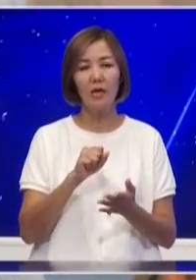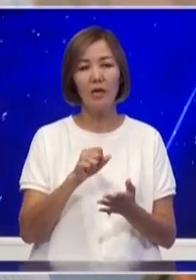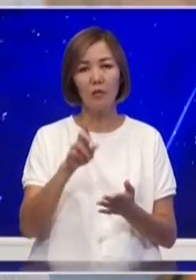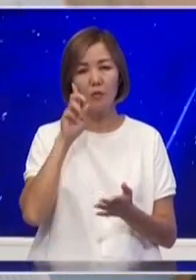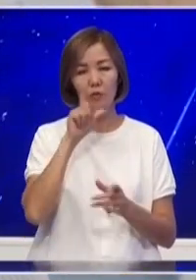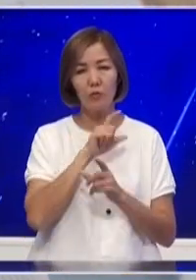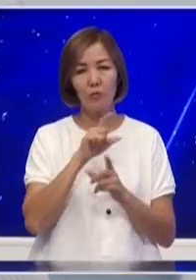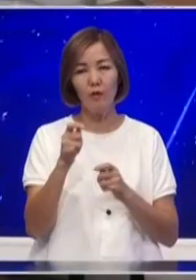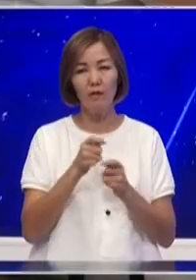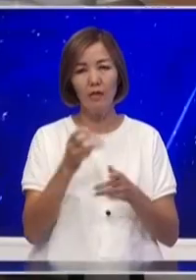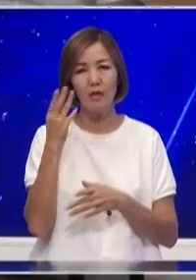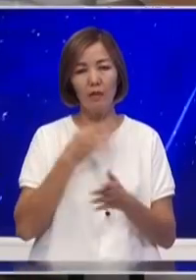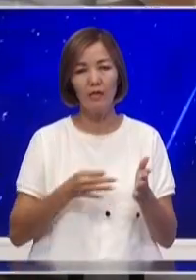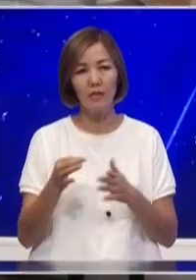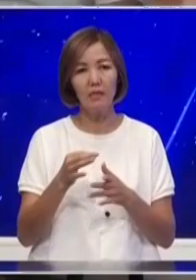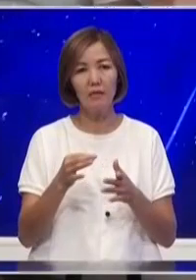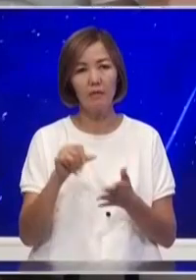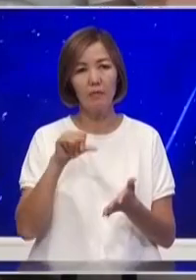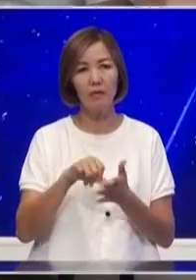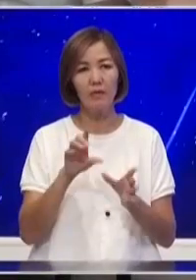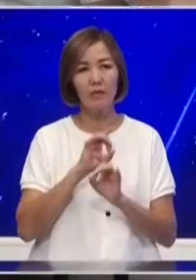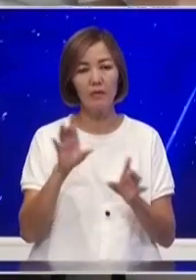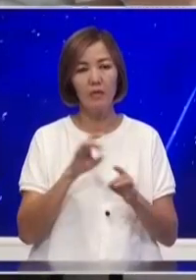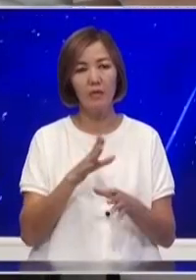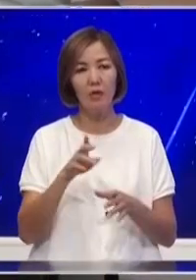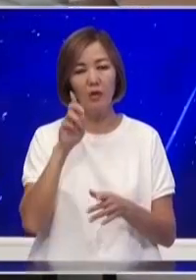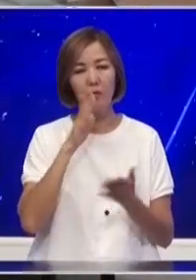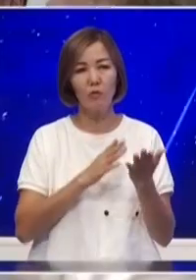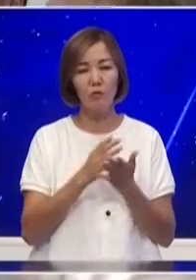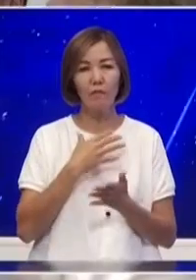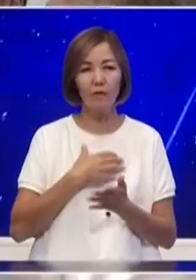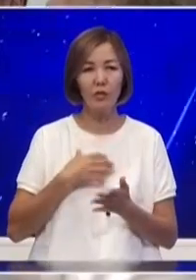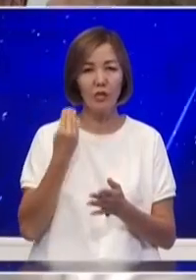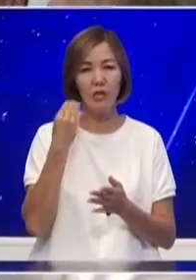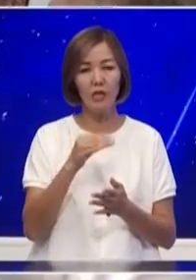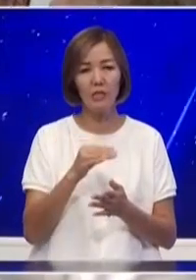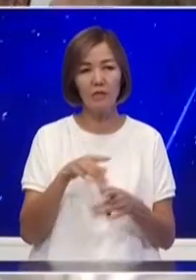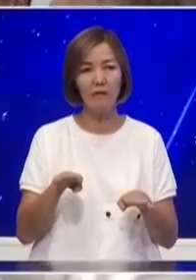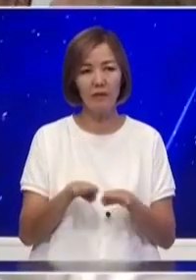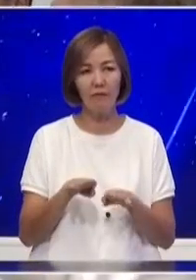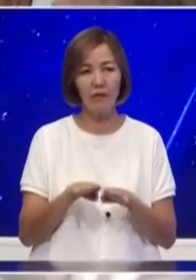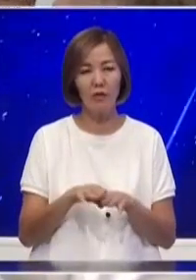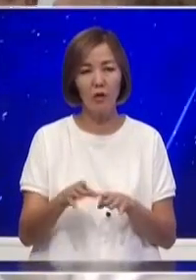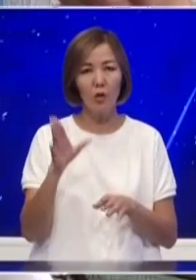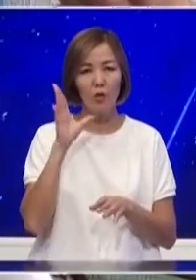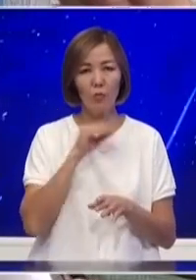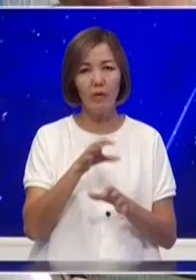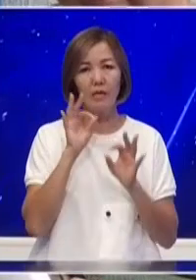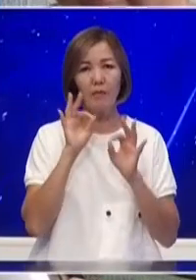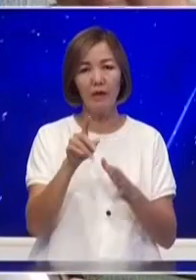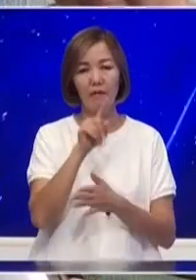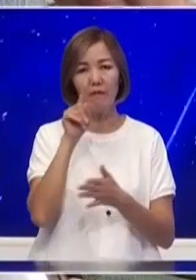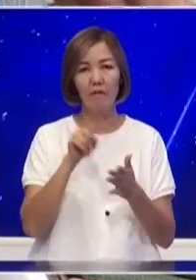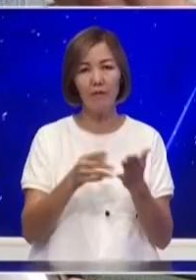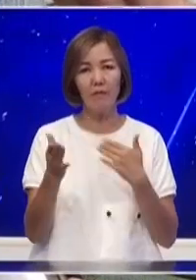по Алматинской области. По словам спикеров, для госслужащих немаловажным качеством также является умение правильно и